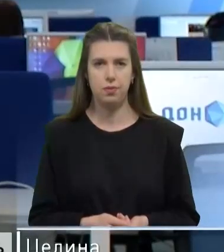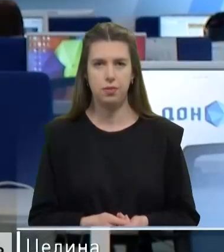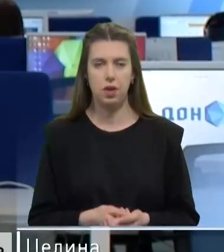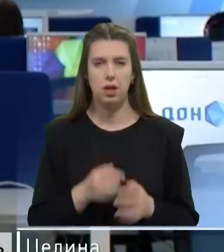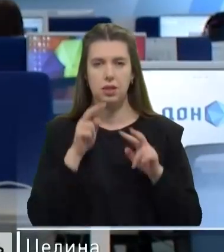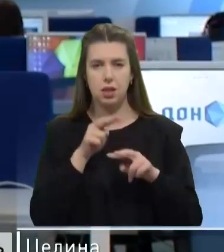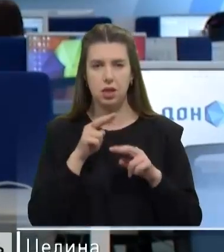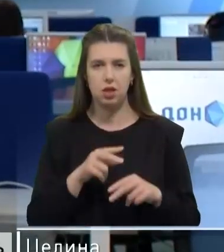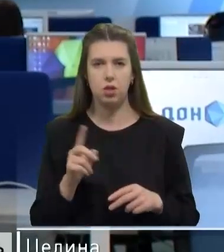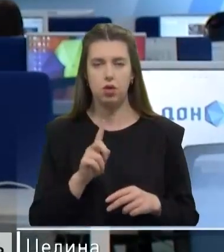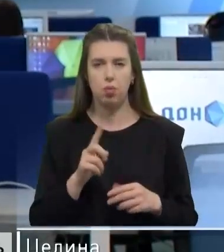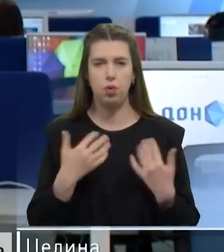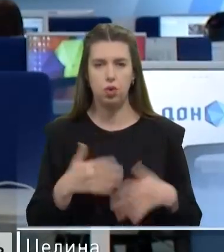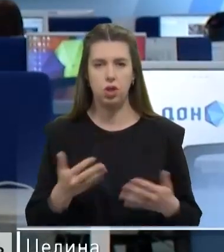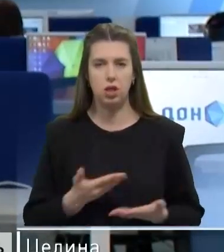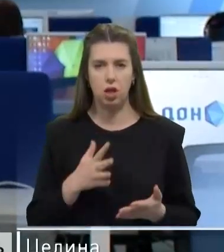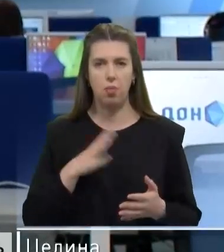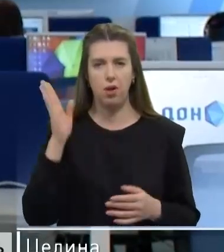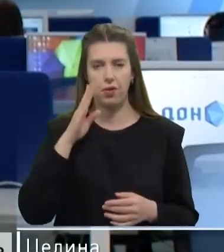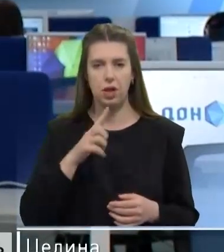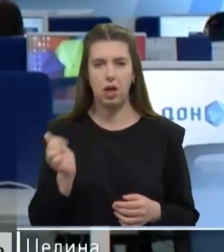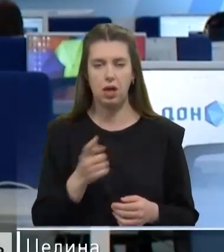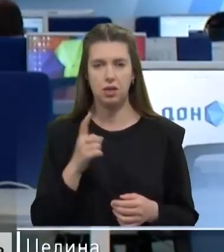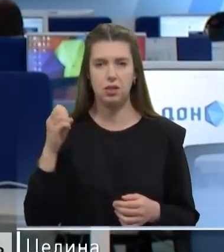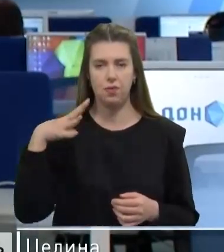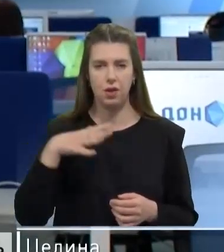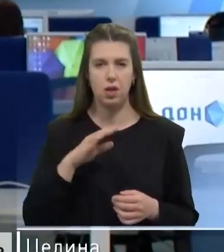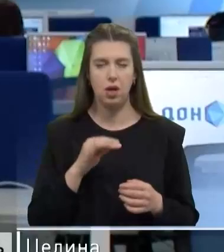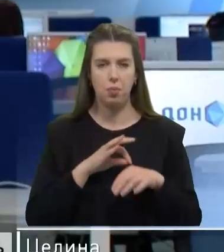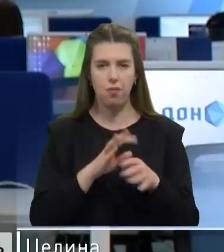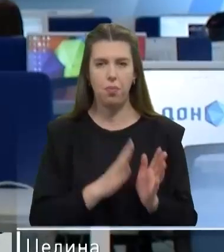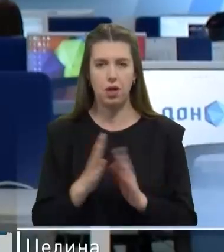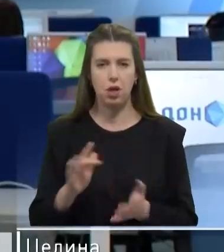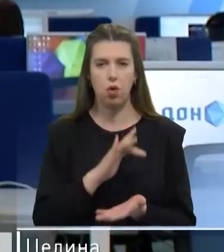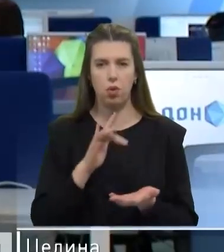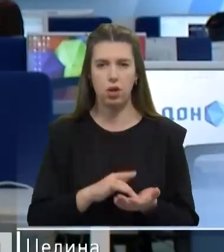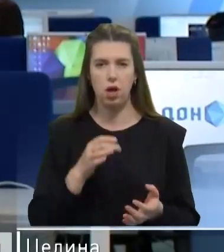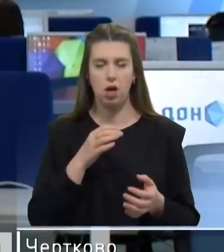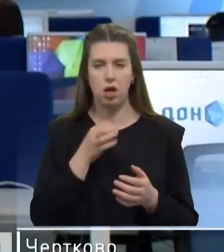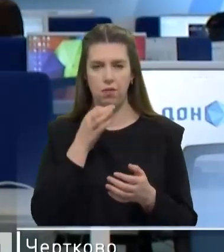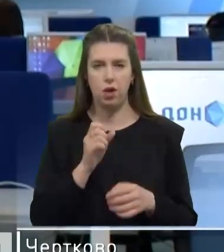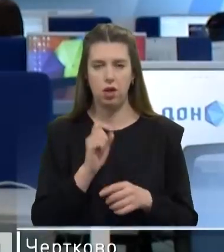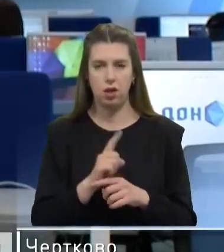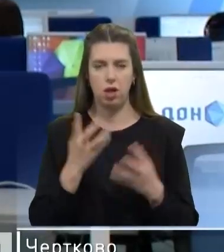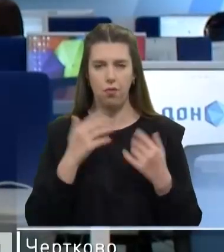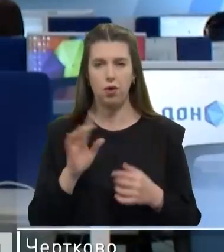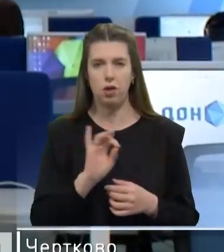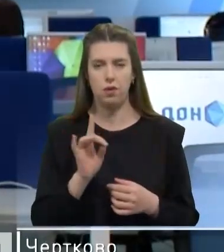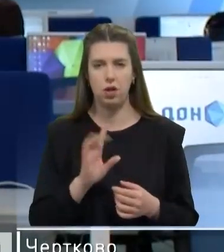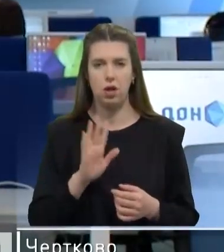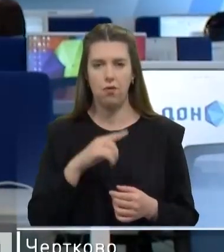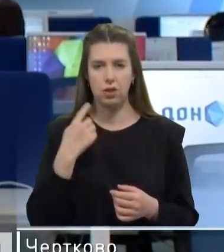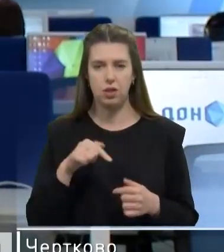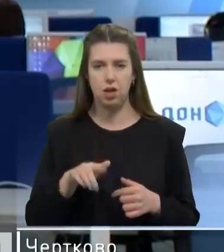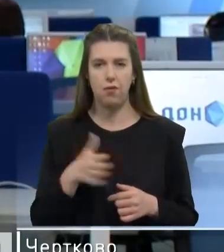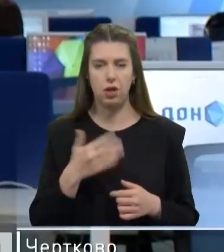Они следят за тем, чтобы у жителей была вода, газ, свет, приводят в порядок город и отвечают за комфорт ростовчан. В России